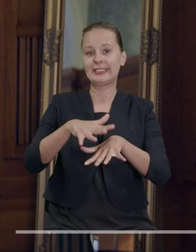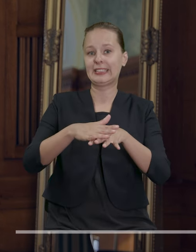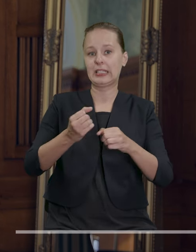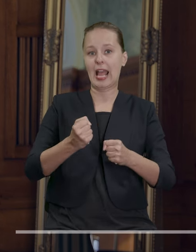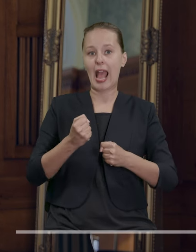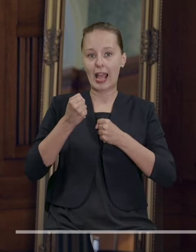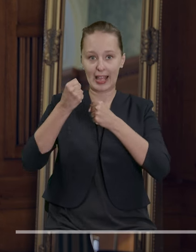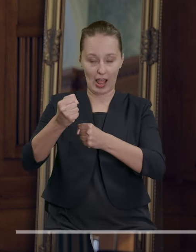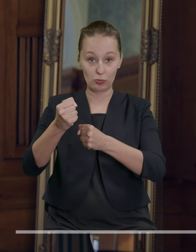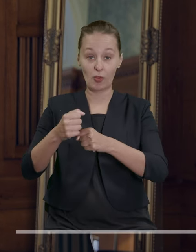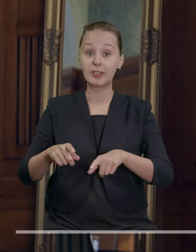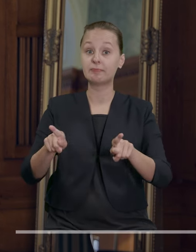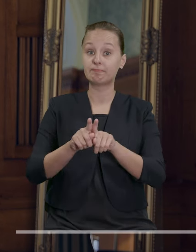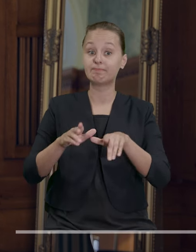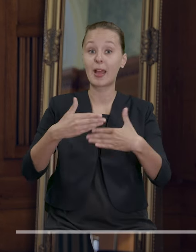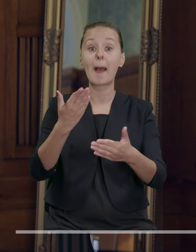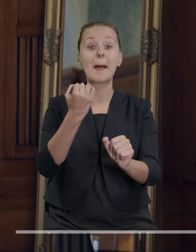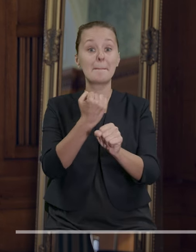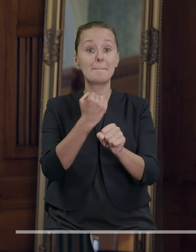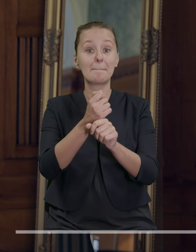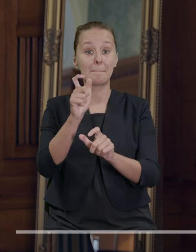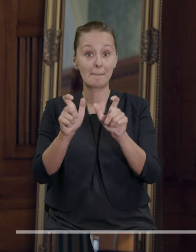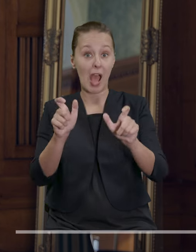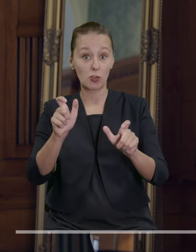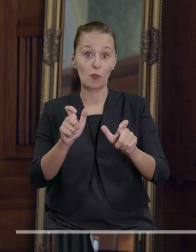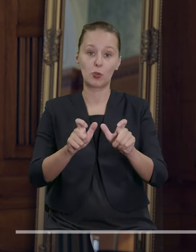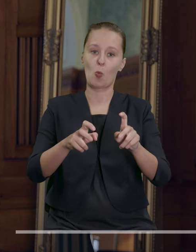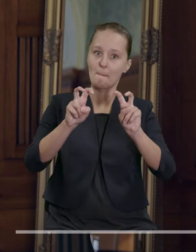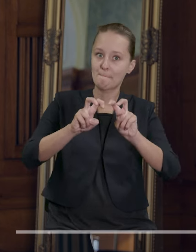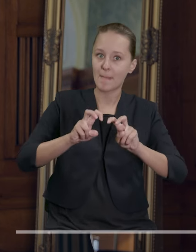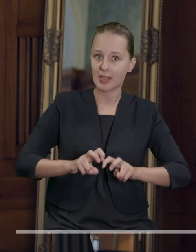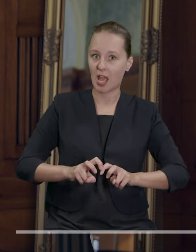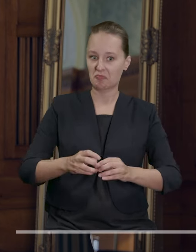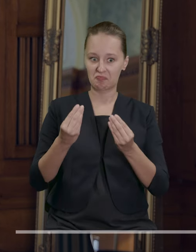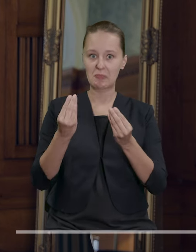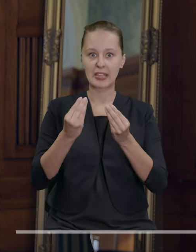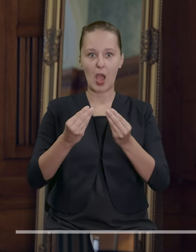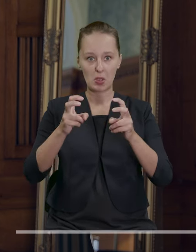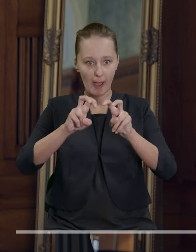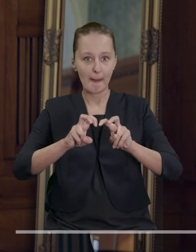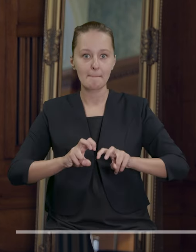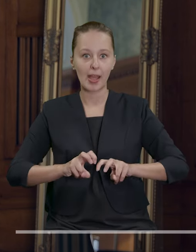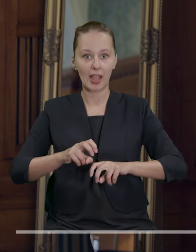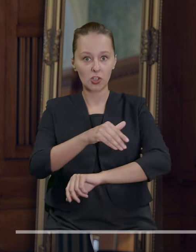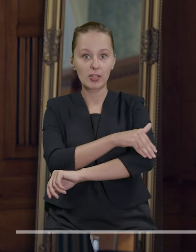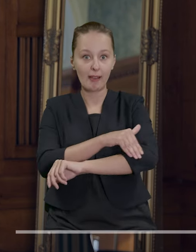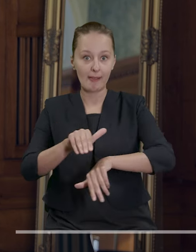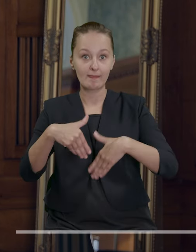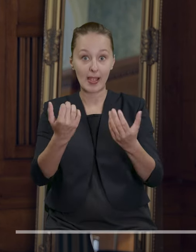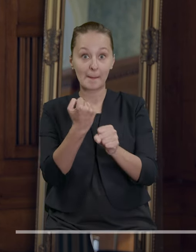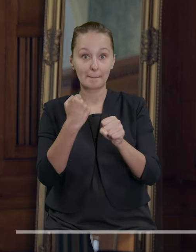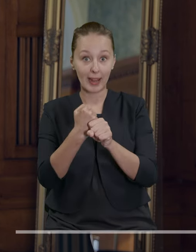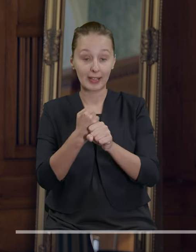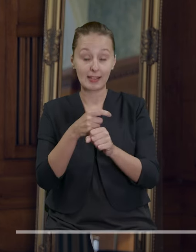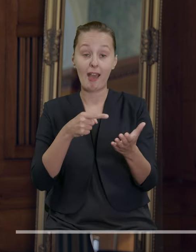grantowy, na zatrudnienie pracowników, badaczy, świetnych badaczy z zagranicy. W